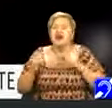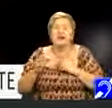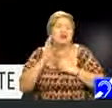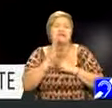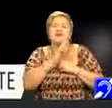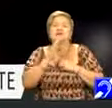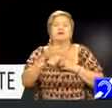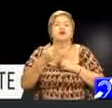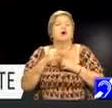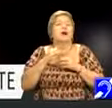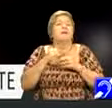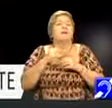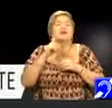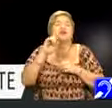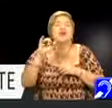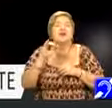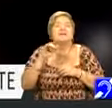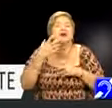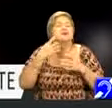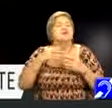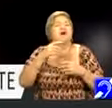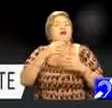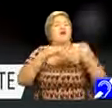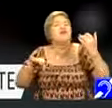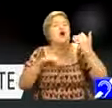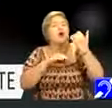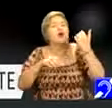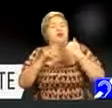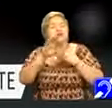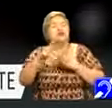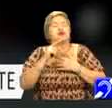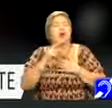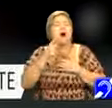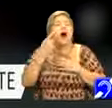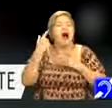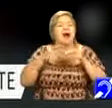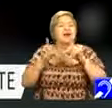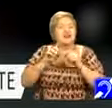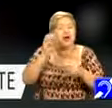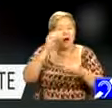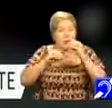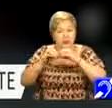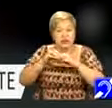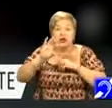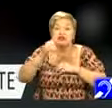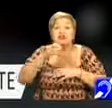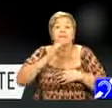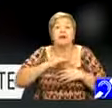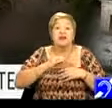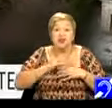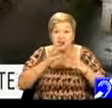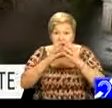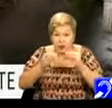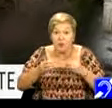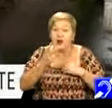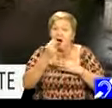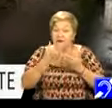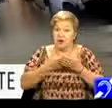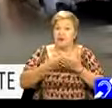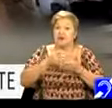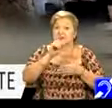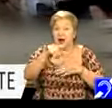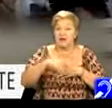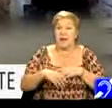violonistul David Garrett, cel care interpretează balada compozitorului român, dar și de președintele României. Pe pagina de